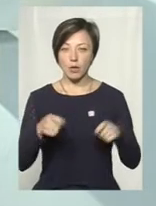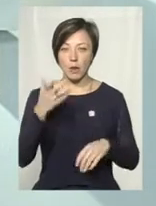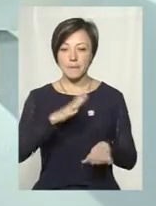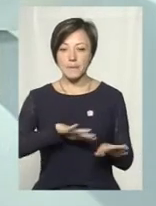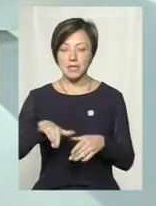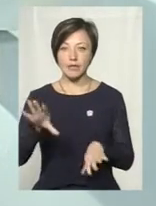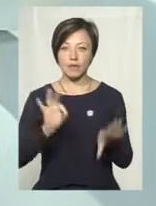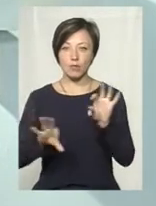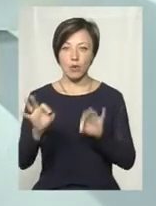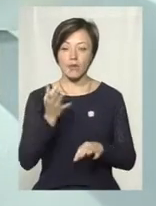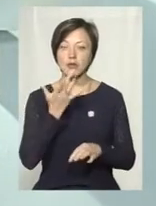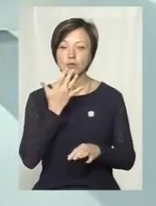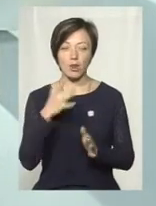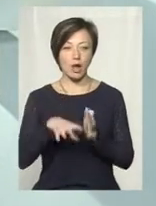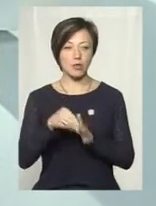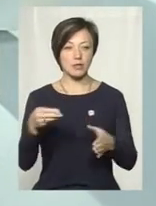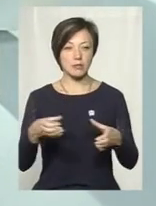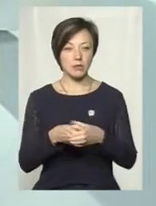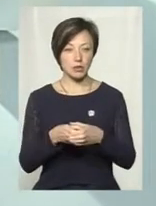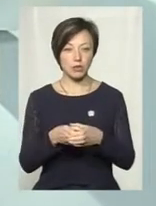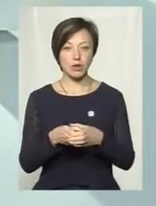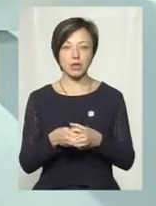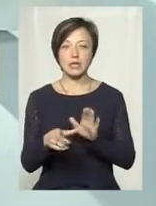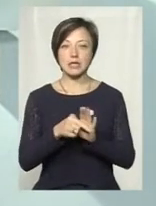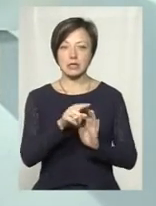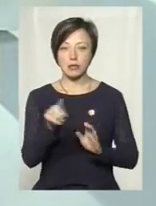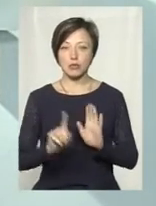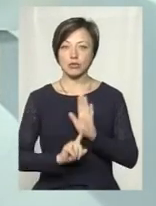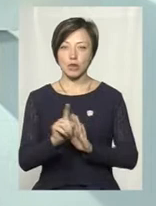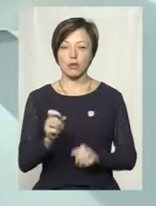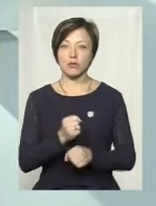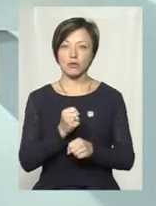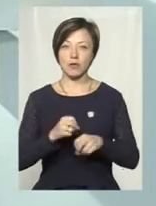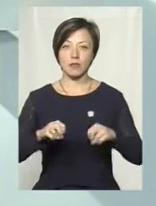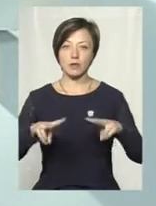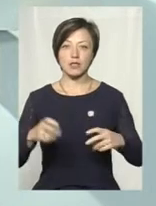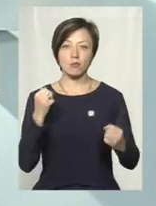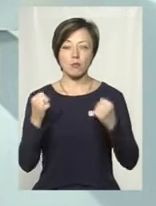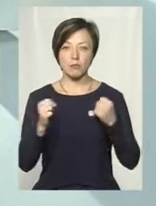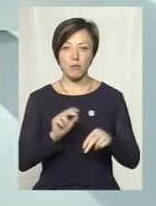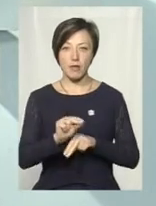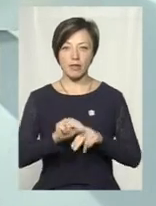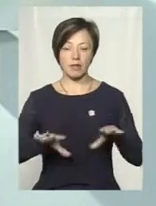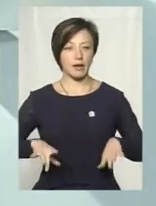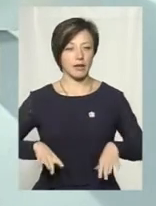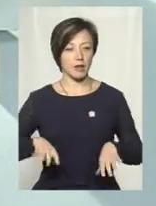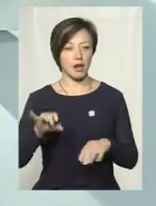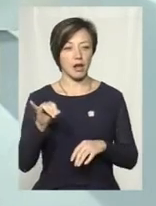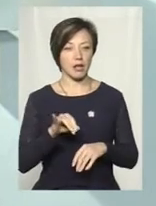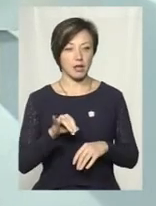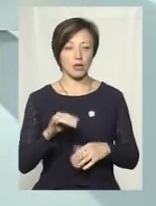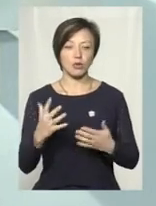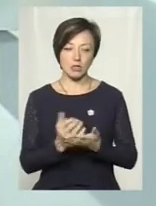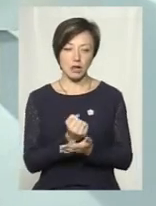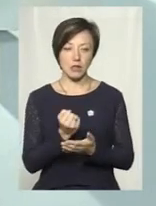до національної збірної, з ними почали працювати професійні спортсмени, професійні тренера і